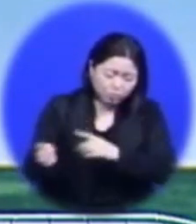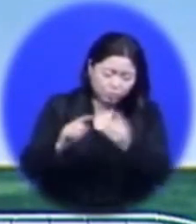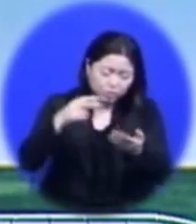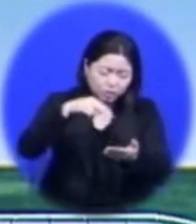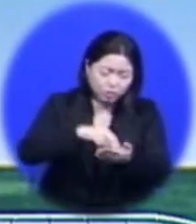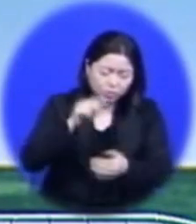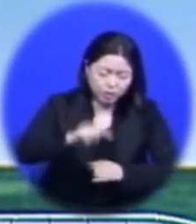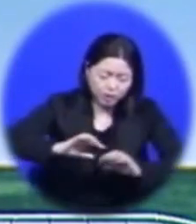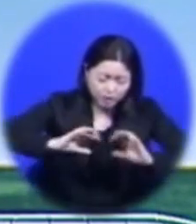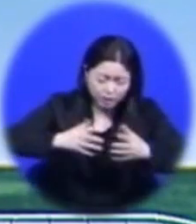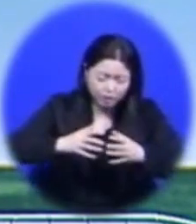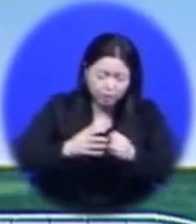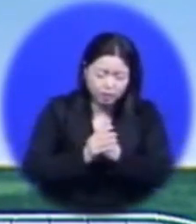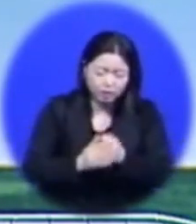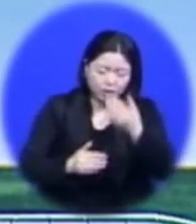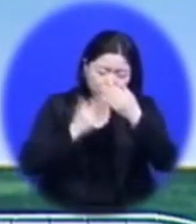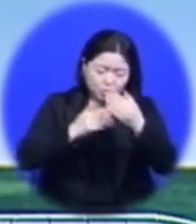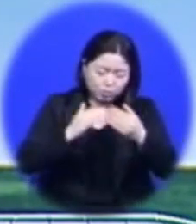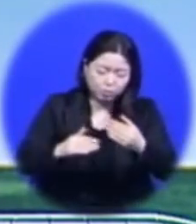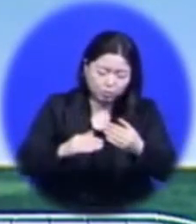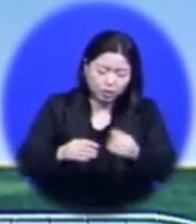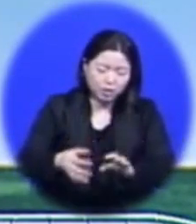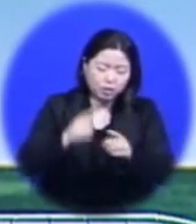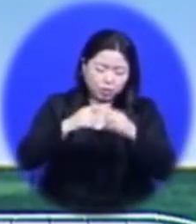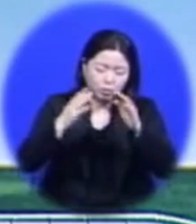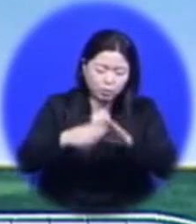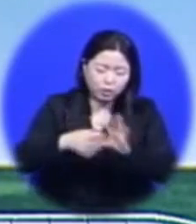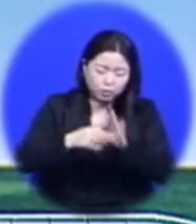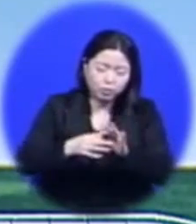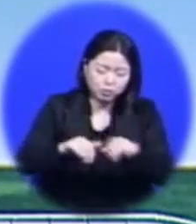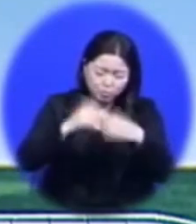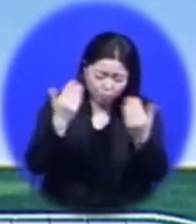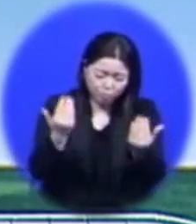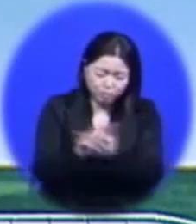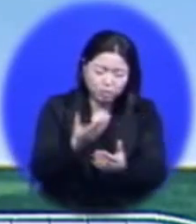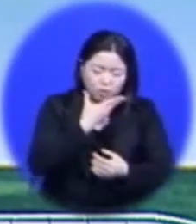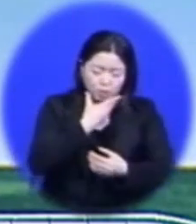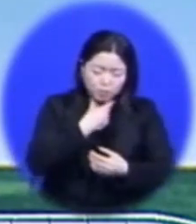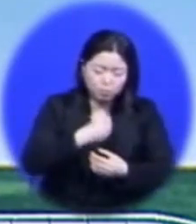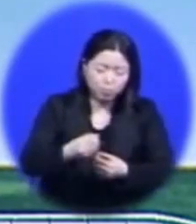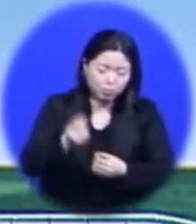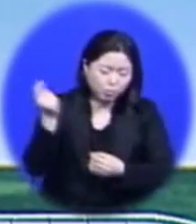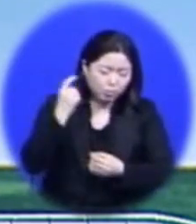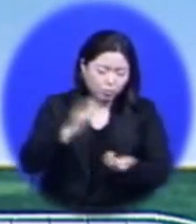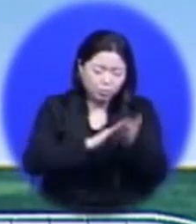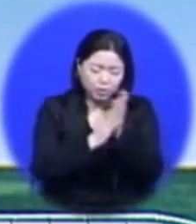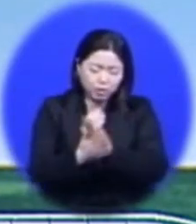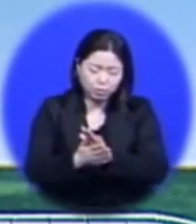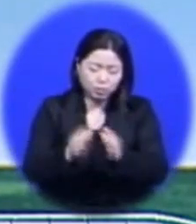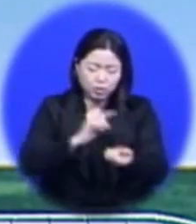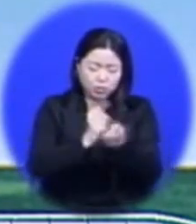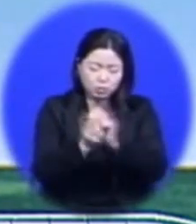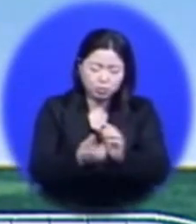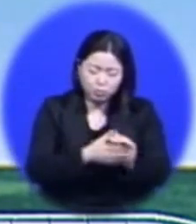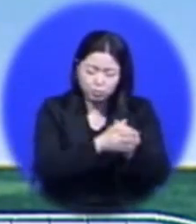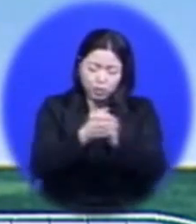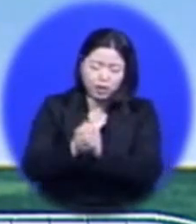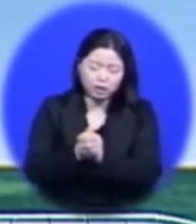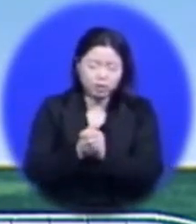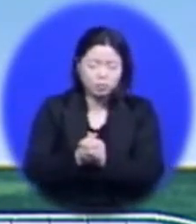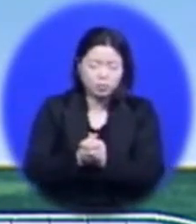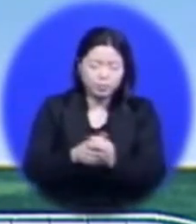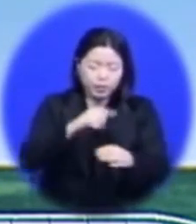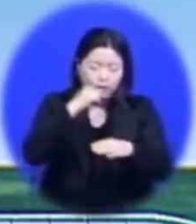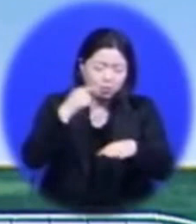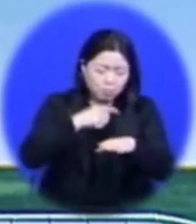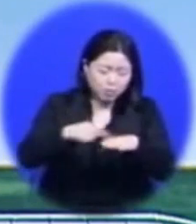나라가 성도들과 교회를 통하여 온전히 복음화되고 서로 화해하고